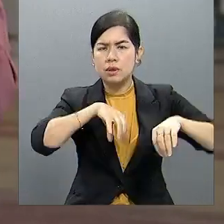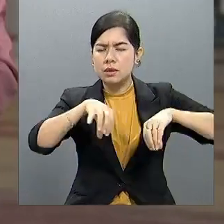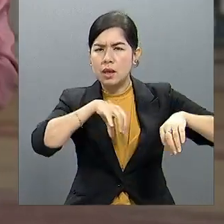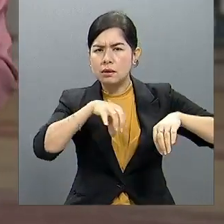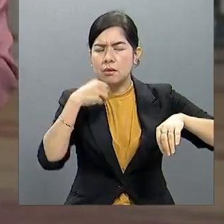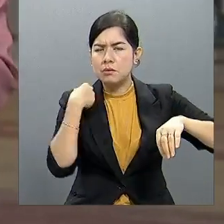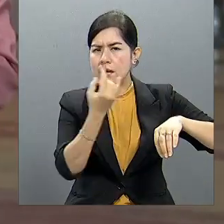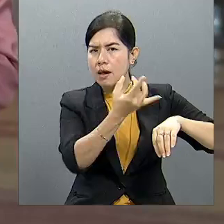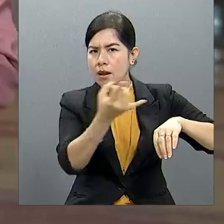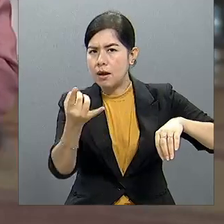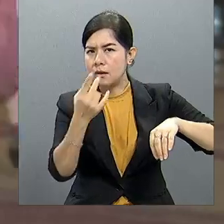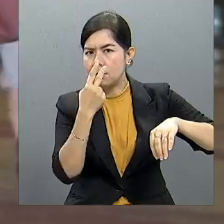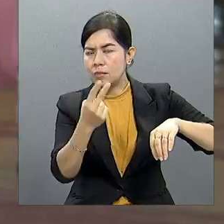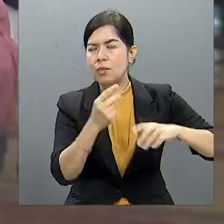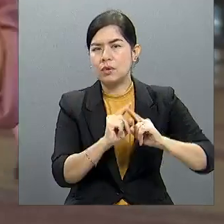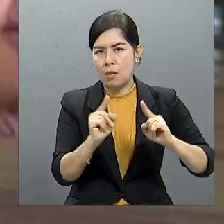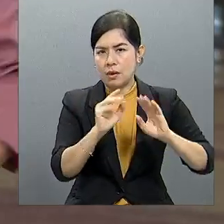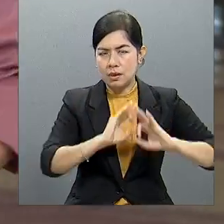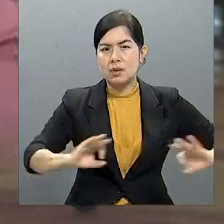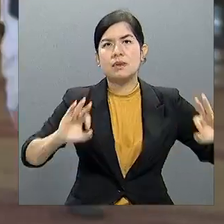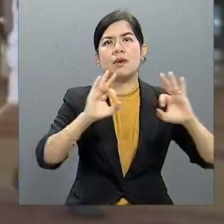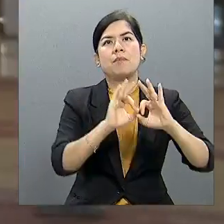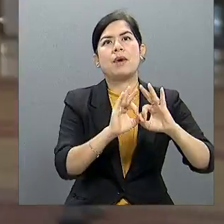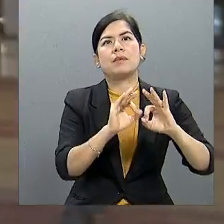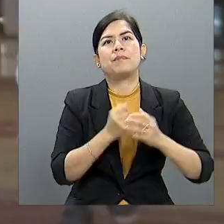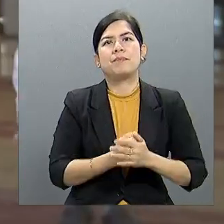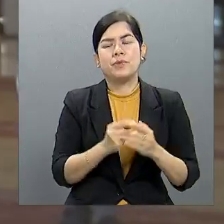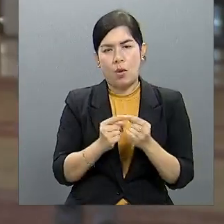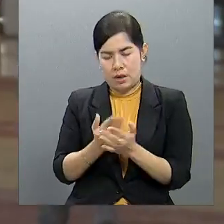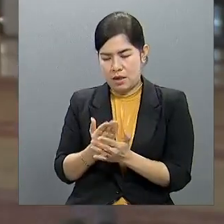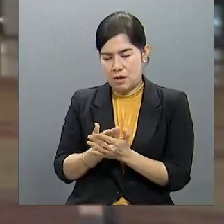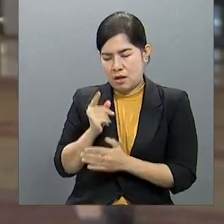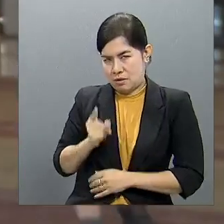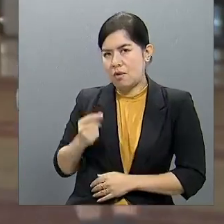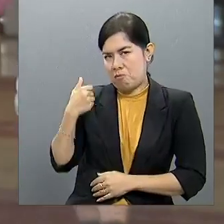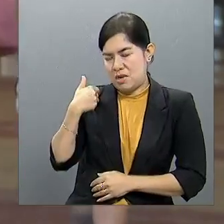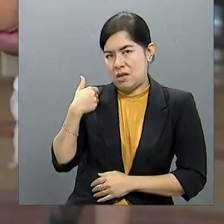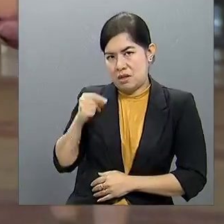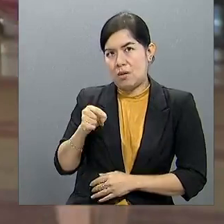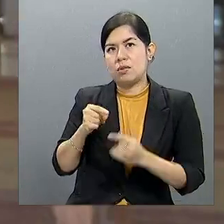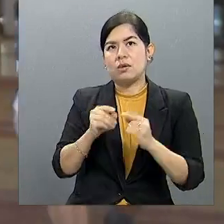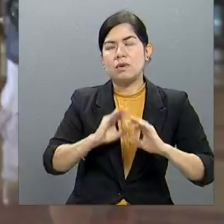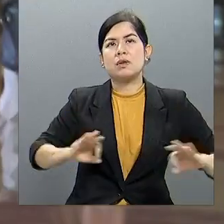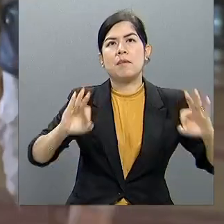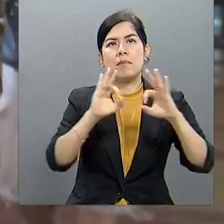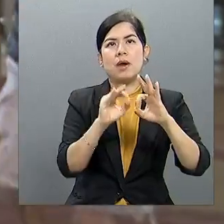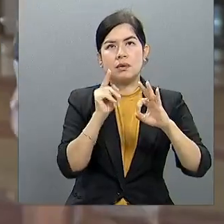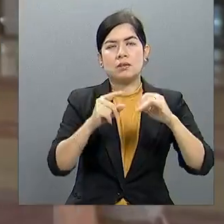ๆ สิ่งหนที่ห้ามขายคคผชมค่ะนอกจากเงินใกระเป๋าแล้แล้นะคะ นี่ค่ะ แม็ดใส่เลย